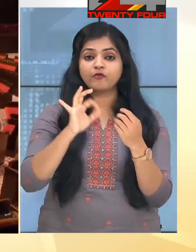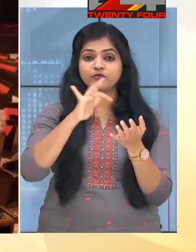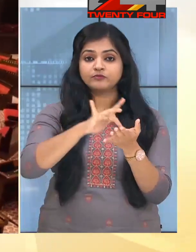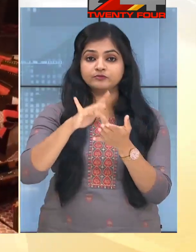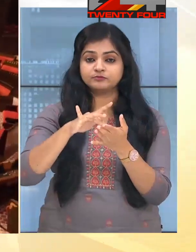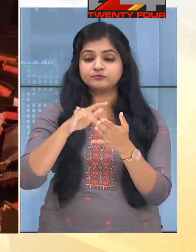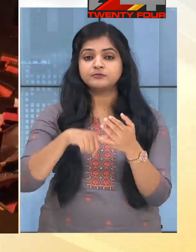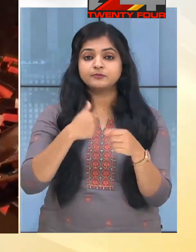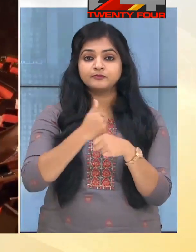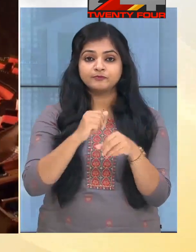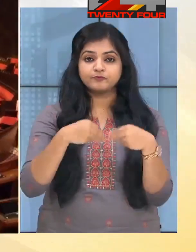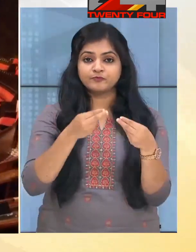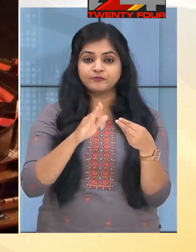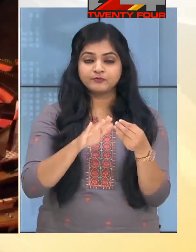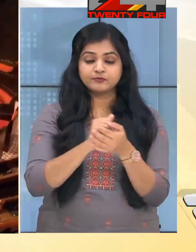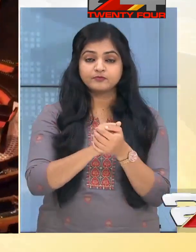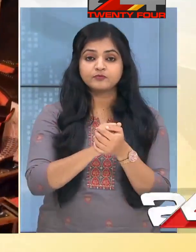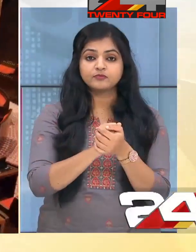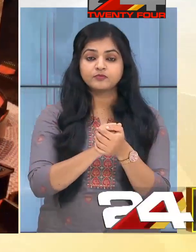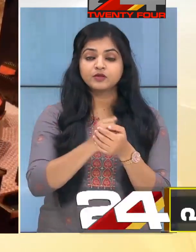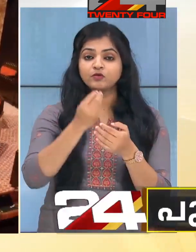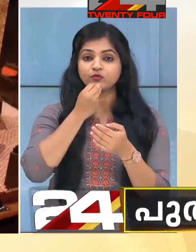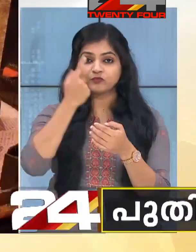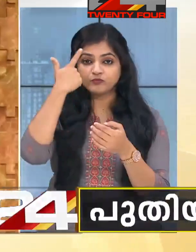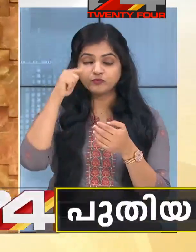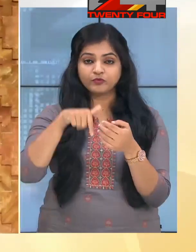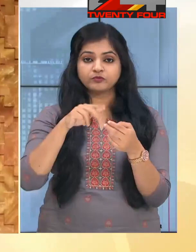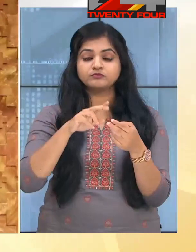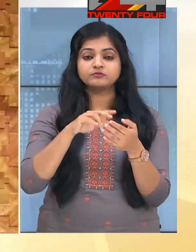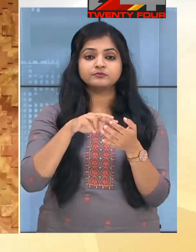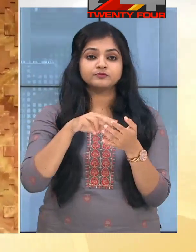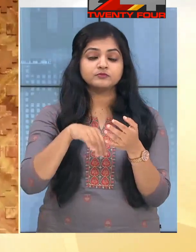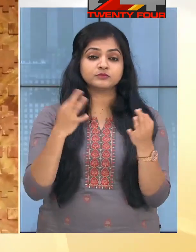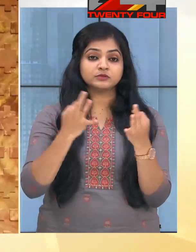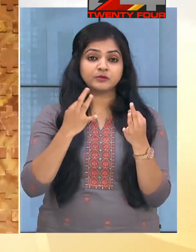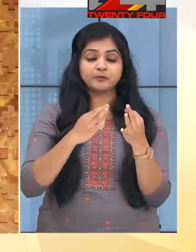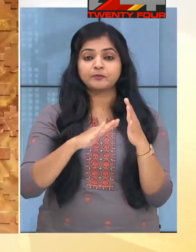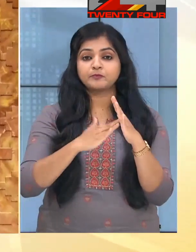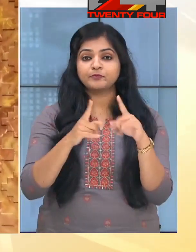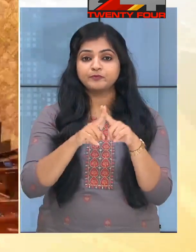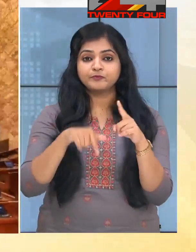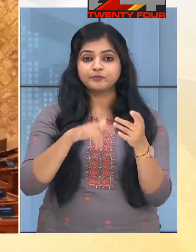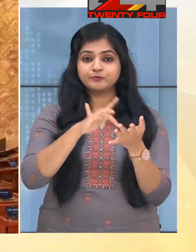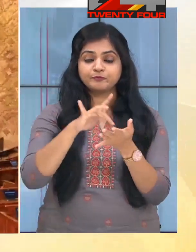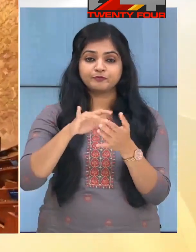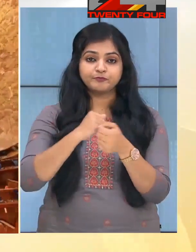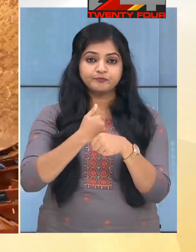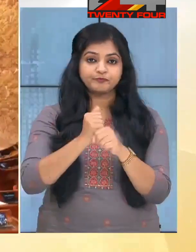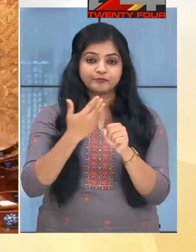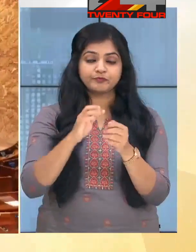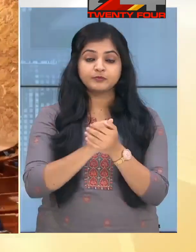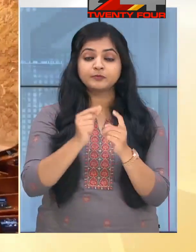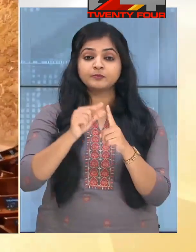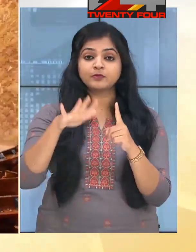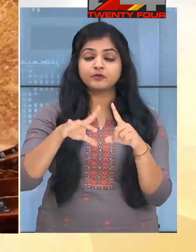ഓഫീസുകളൊക്കെ ലഭ്യമാണ്. ഭക്ഷണ കഴിക്കാനായിട്ടുള്ള സൗകര്യങ്ങളും ആധുനികമായിട്ടുള്ള രീതിയിൽ തന്നെ ഉണ്ടാക്കിയിരിക്കുന്നു. പാർലമെന്റ്